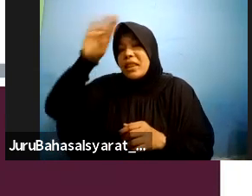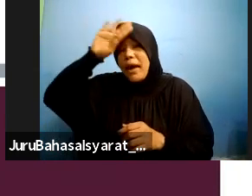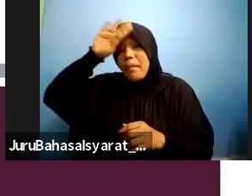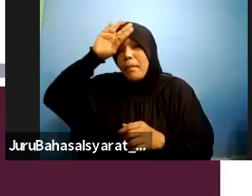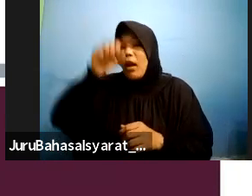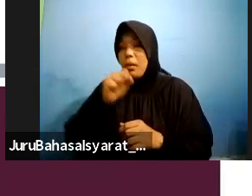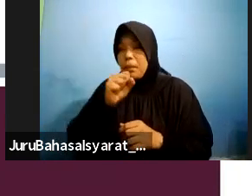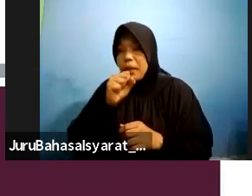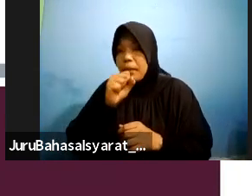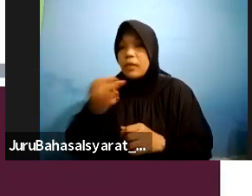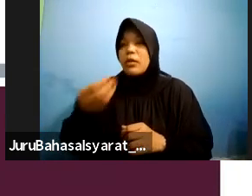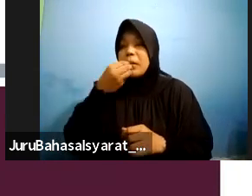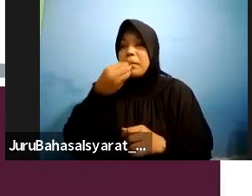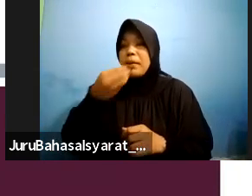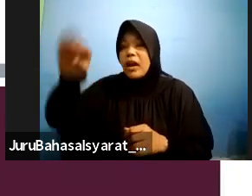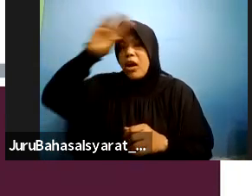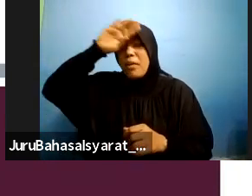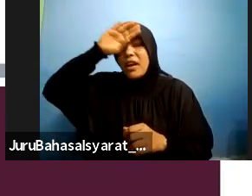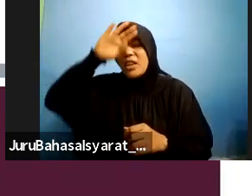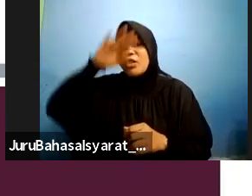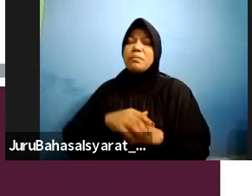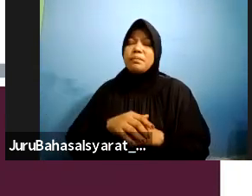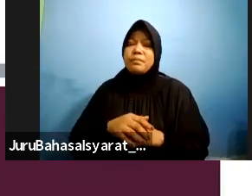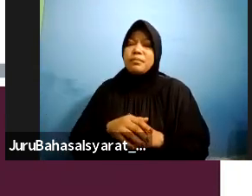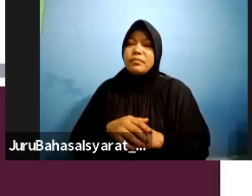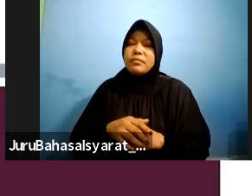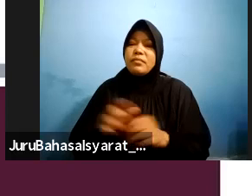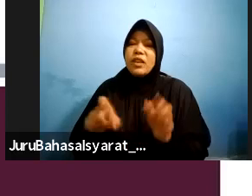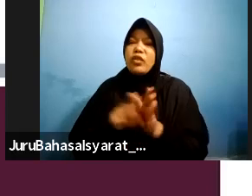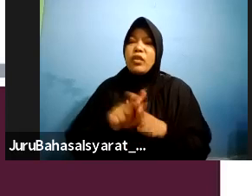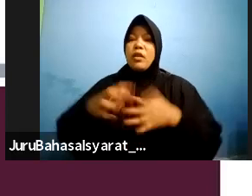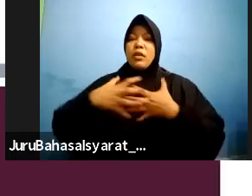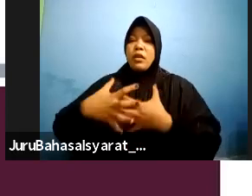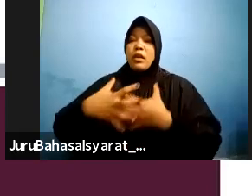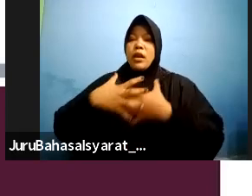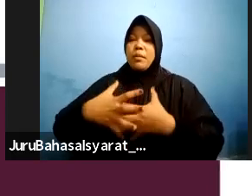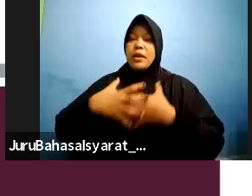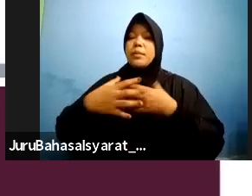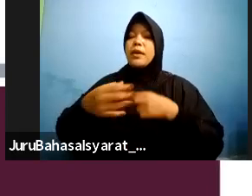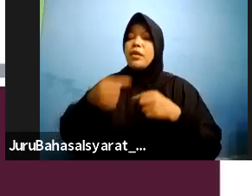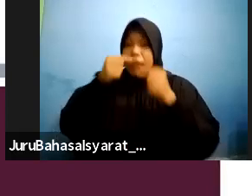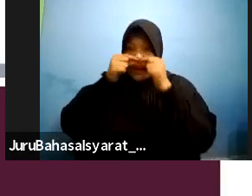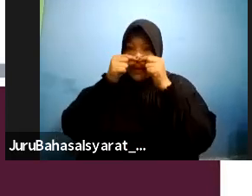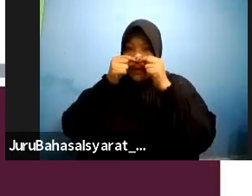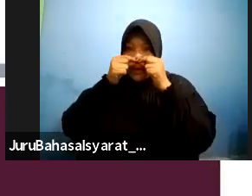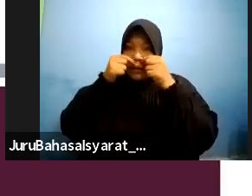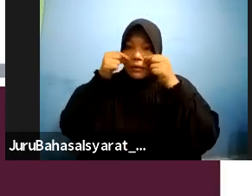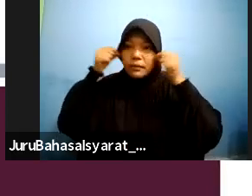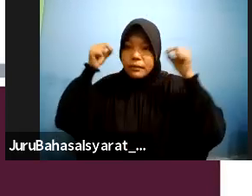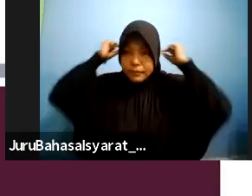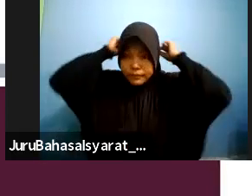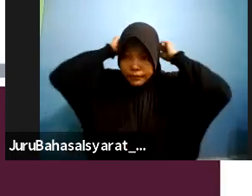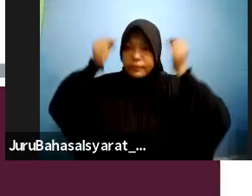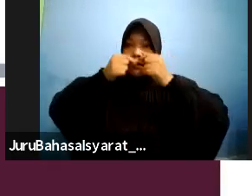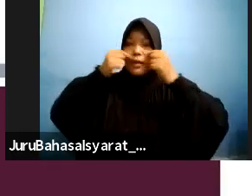obat batuk. Suportif di sini misalnya kalau sesak nafas perlu ventilator ya dikasih ventilator gitu, alat-alat